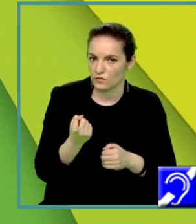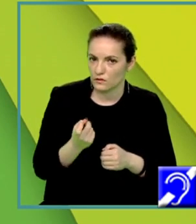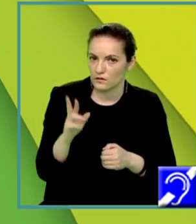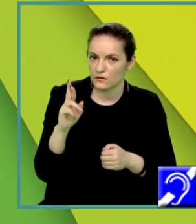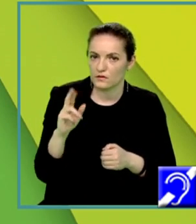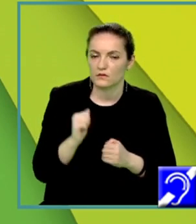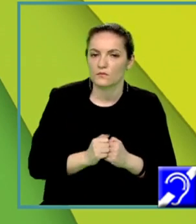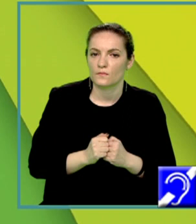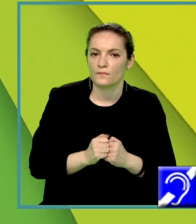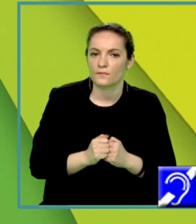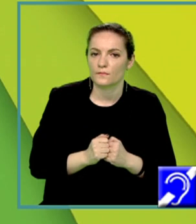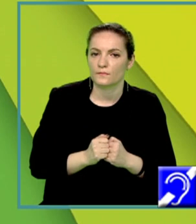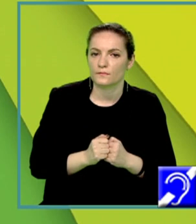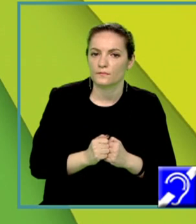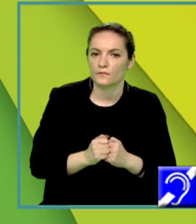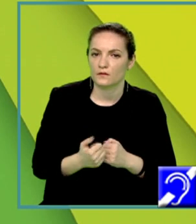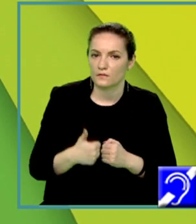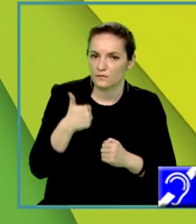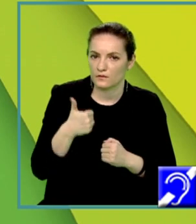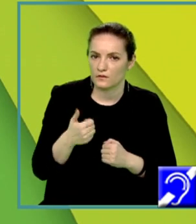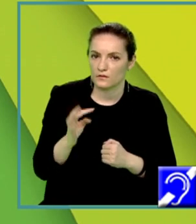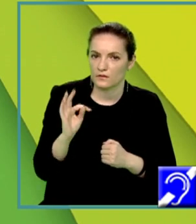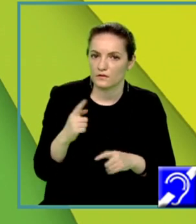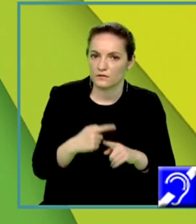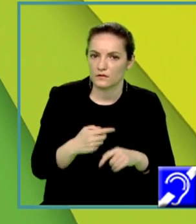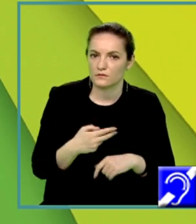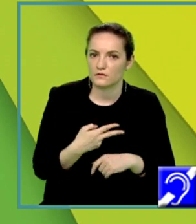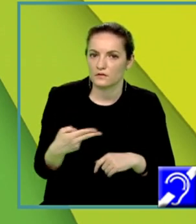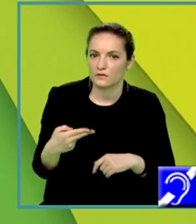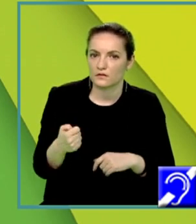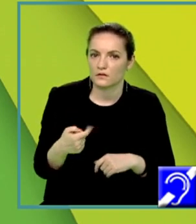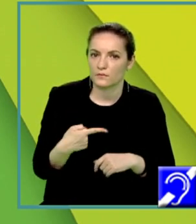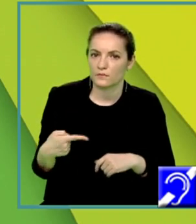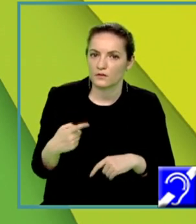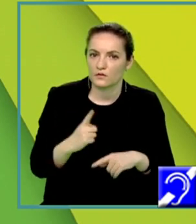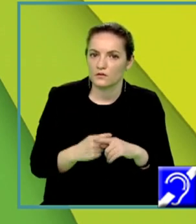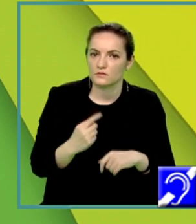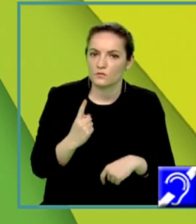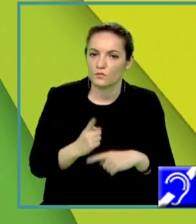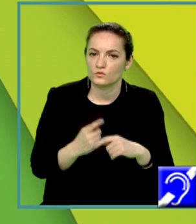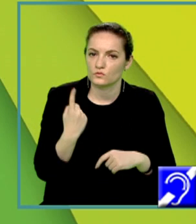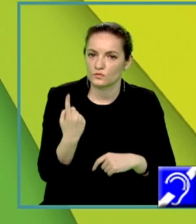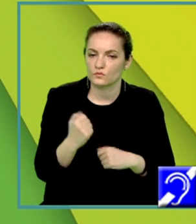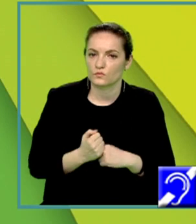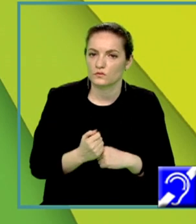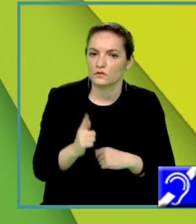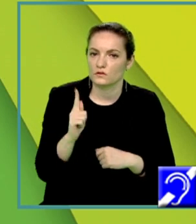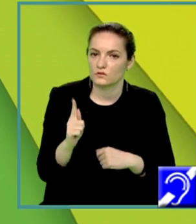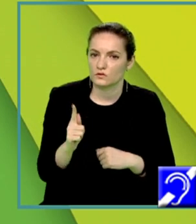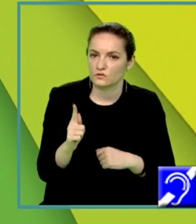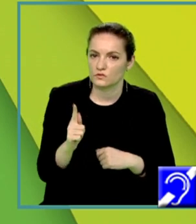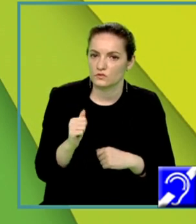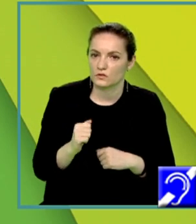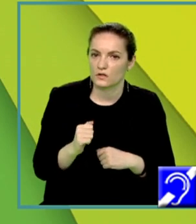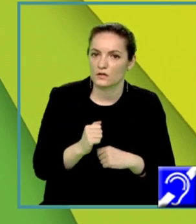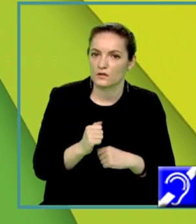mulțimea numerelor reale, prima, f de x, dată prin expresia minus x plus 1, cea de-a doua, g de x, dată